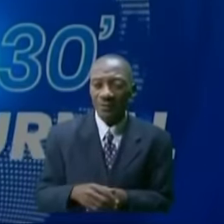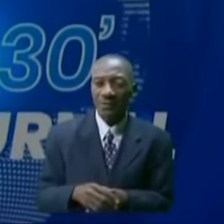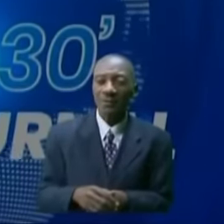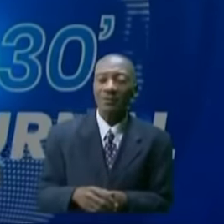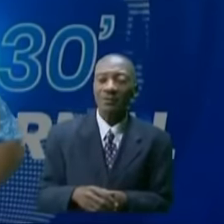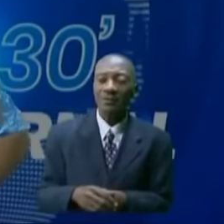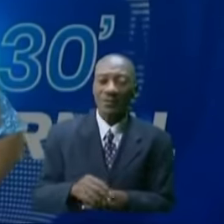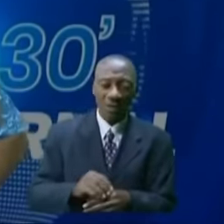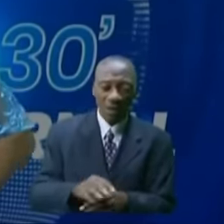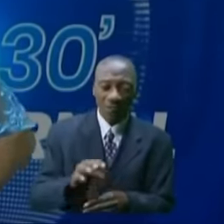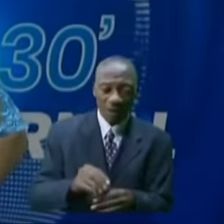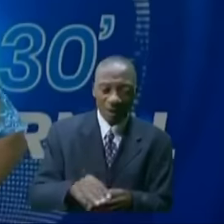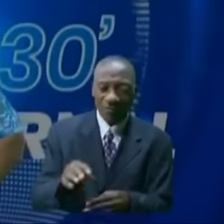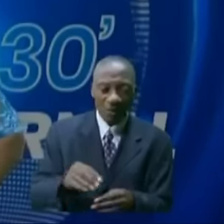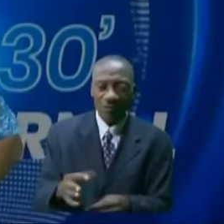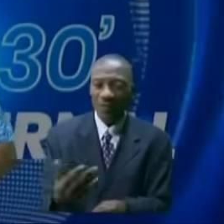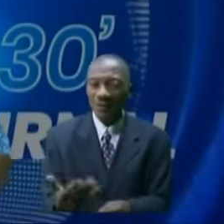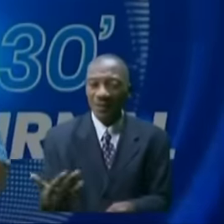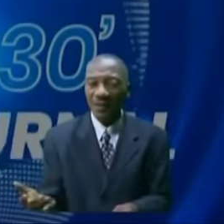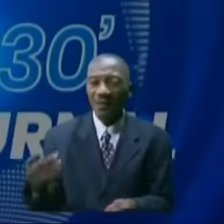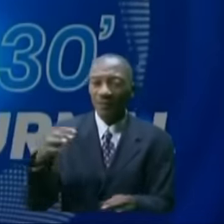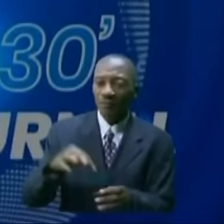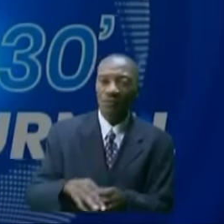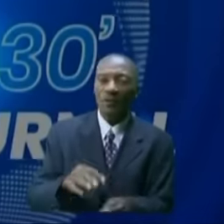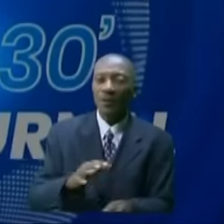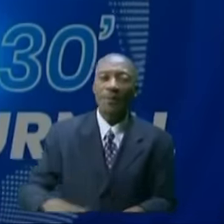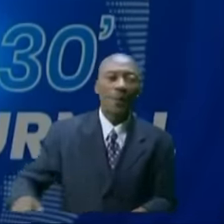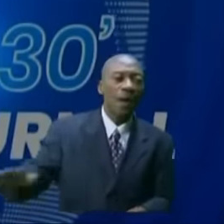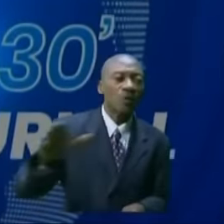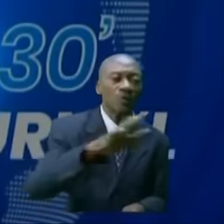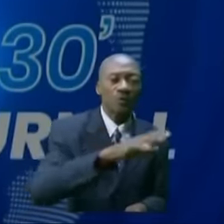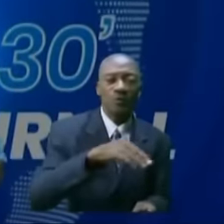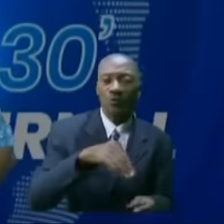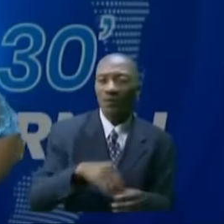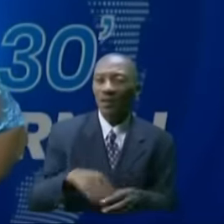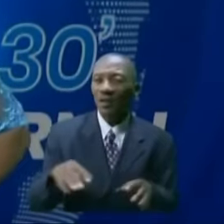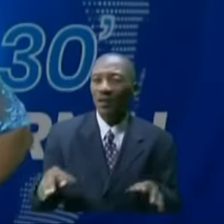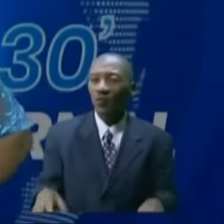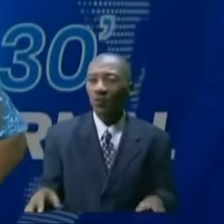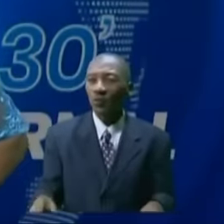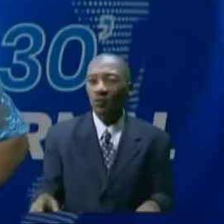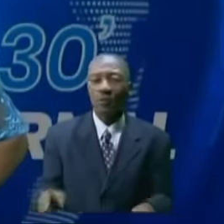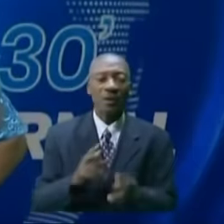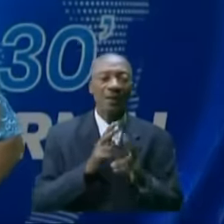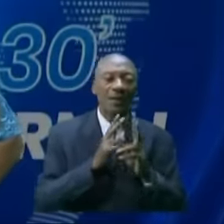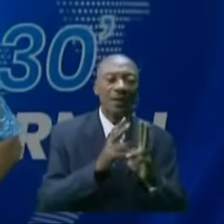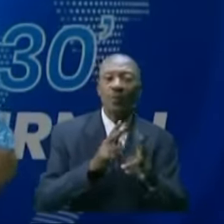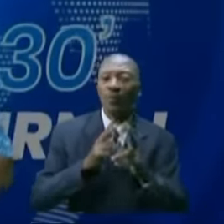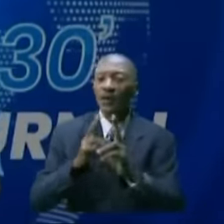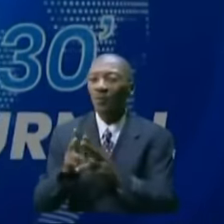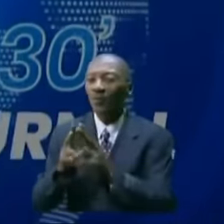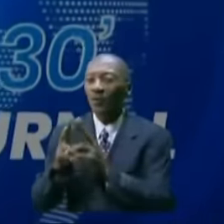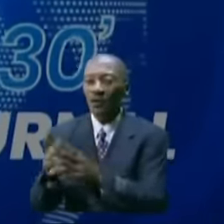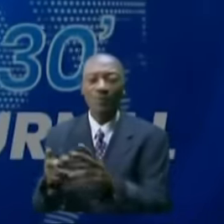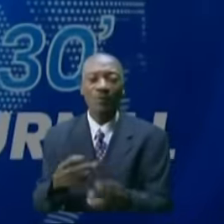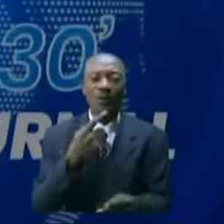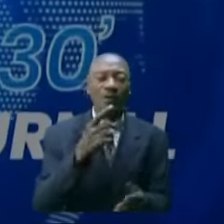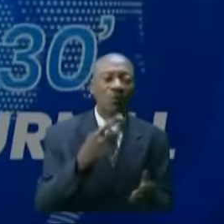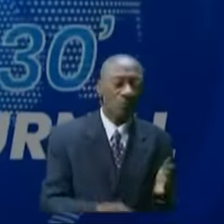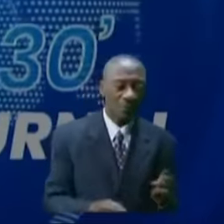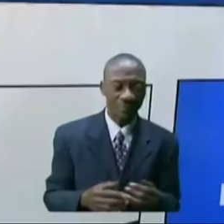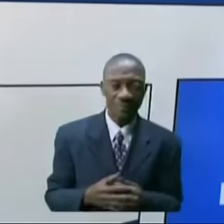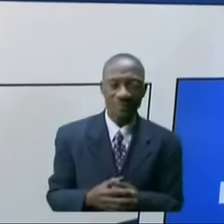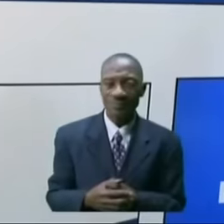Et le rapport qui en sort de ces descentes sur le terrain est encourageant. C'est ce que nous confirme Odilon Kayuma dans ce